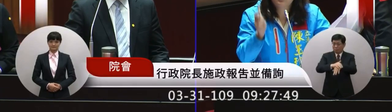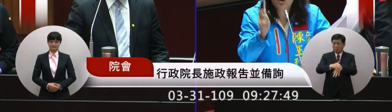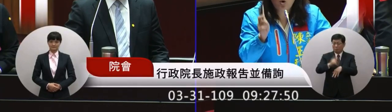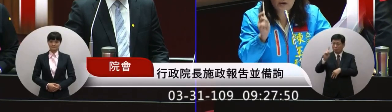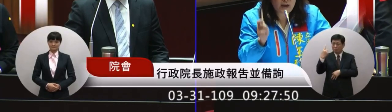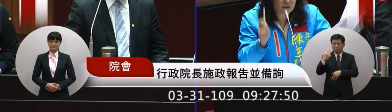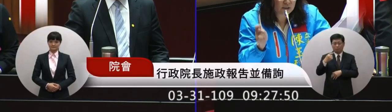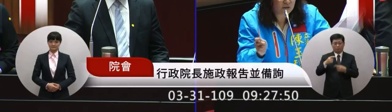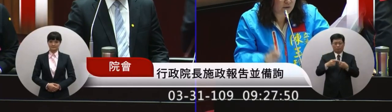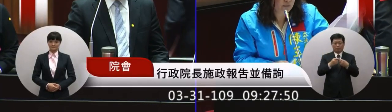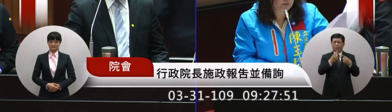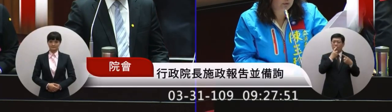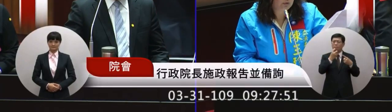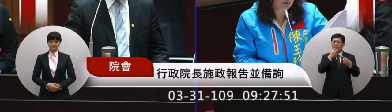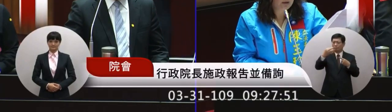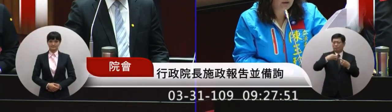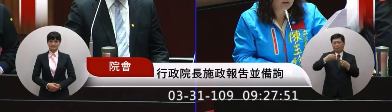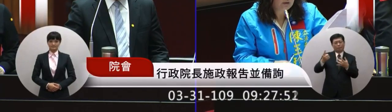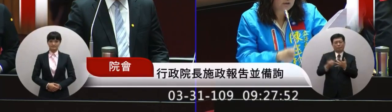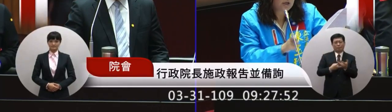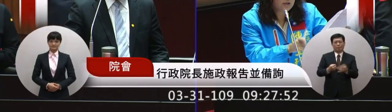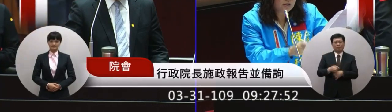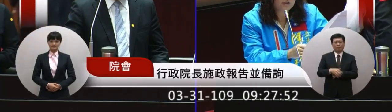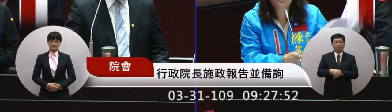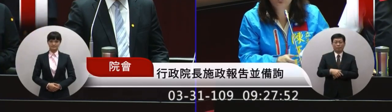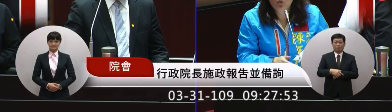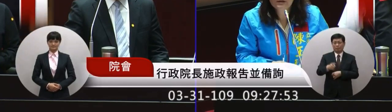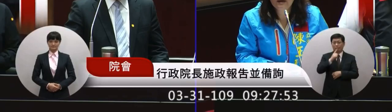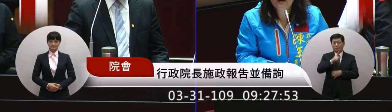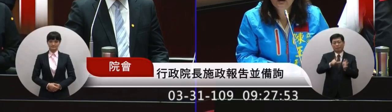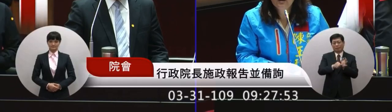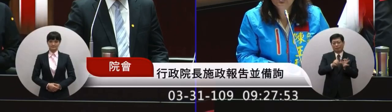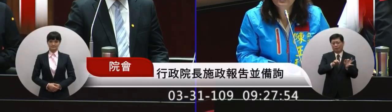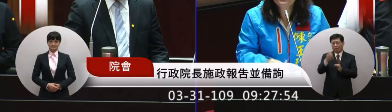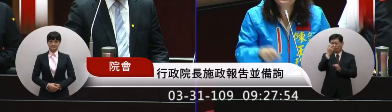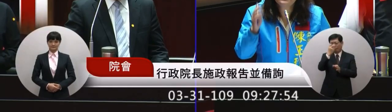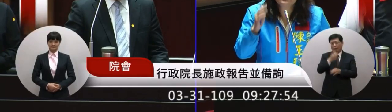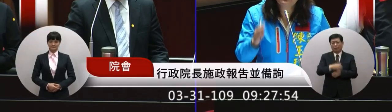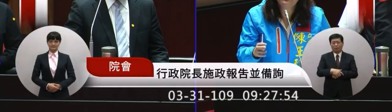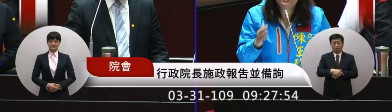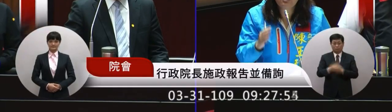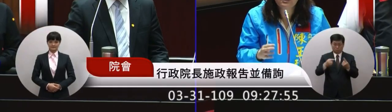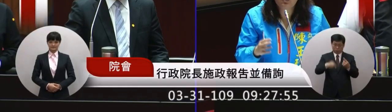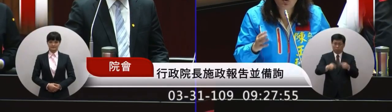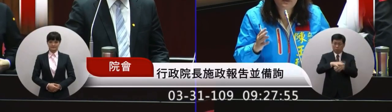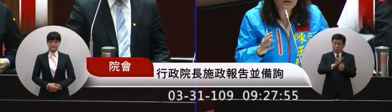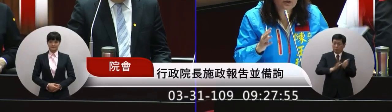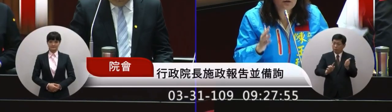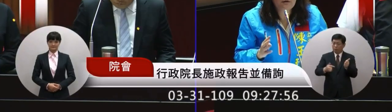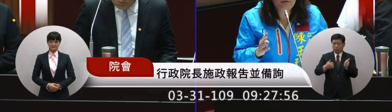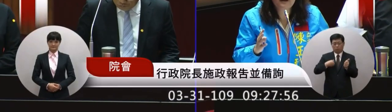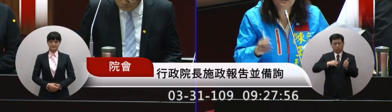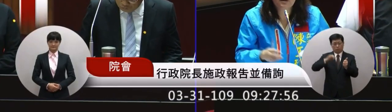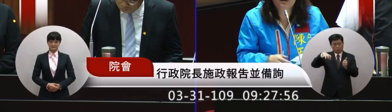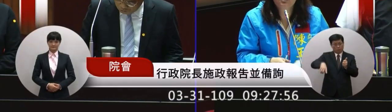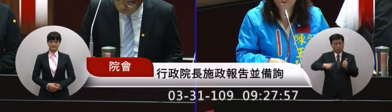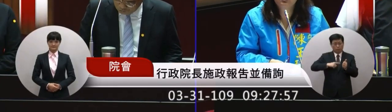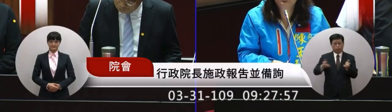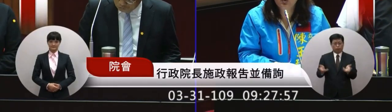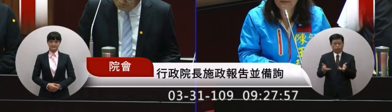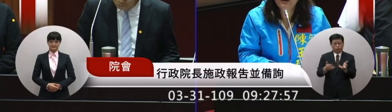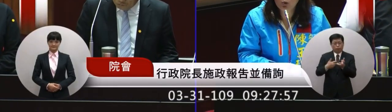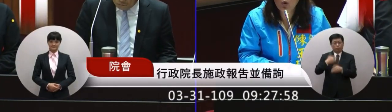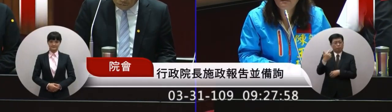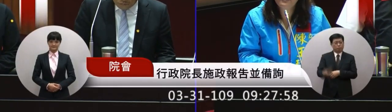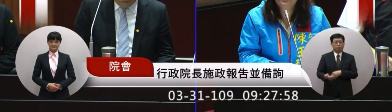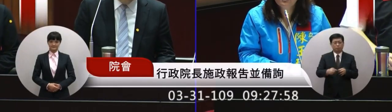括中央经费不足，好，审议时间过长，好，所以这个样子的话会造成我们这个地方发展的速